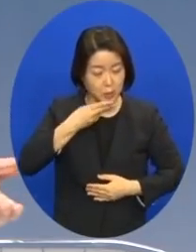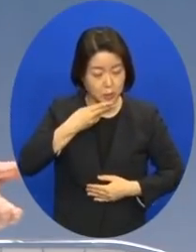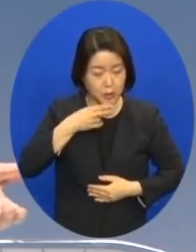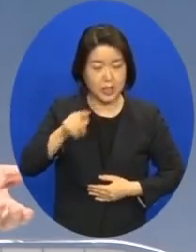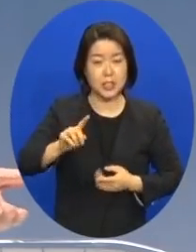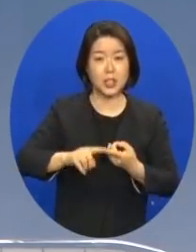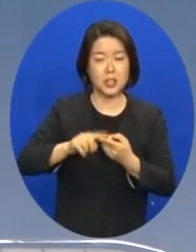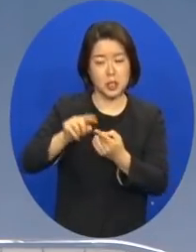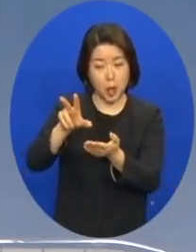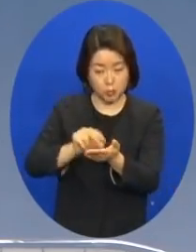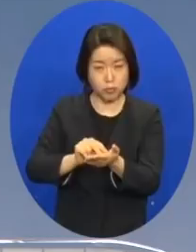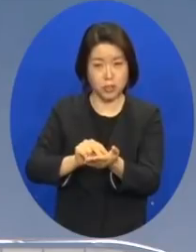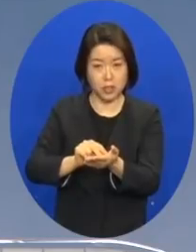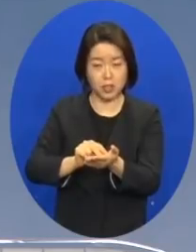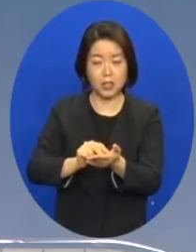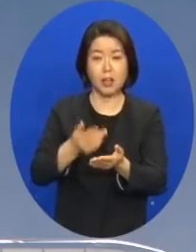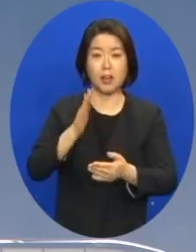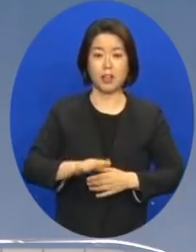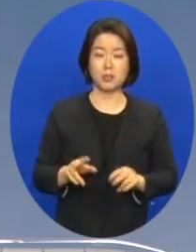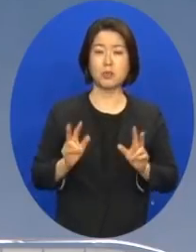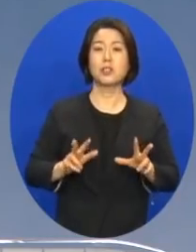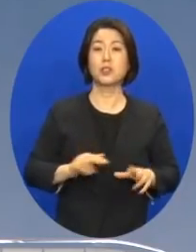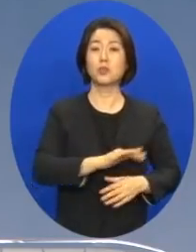우리는 아무것도 아닌 문제잖아요.